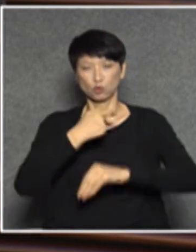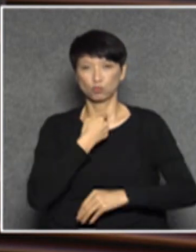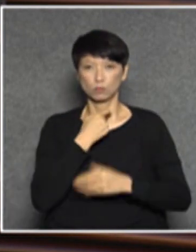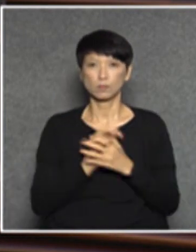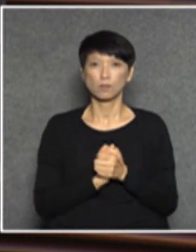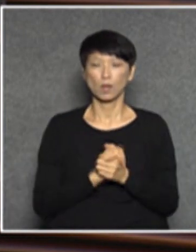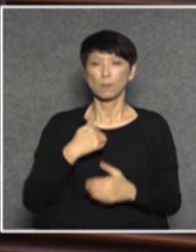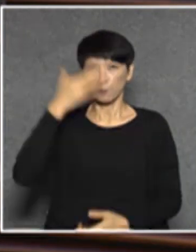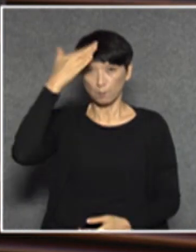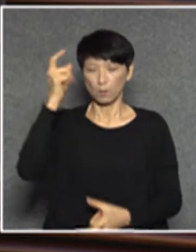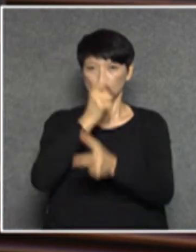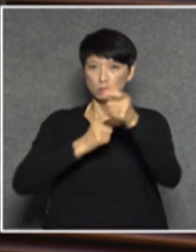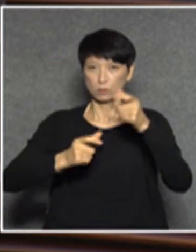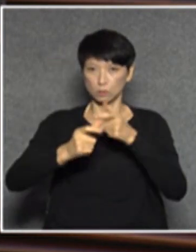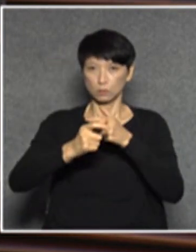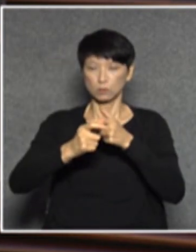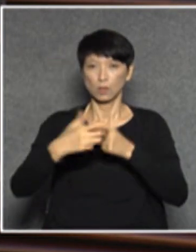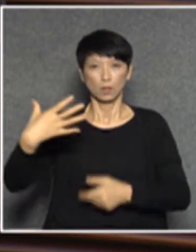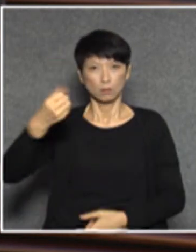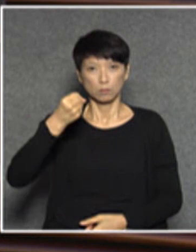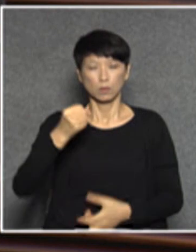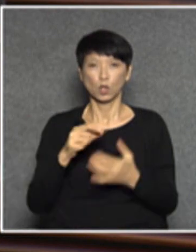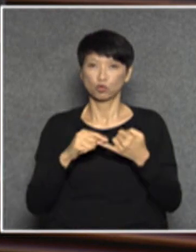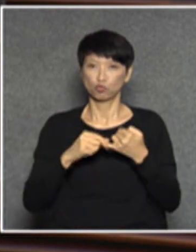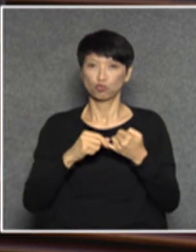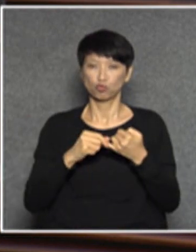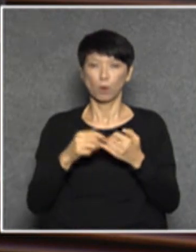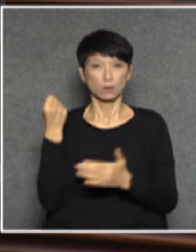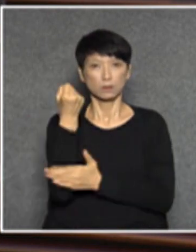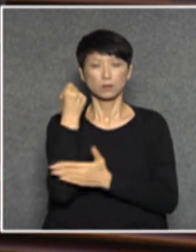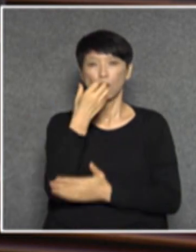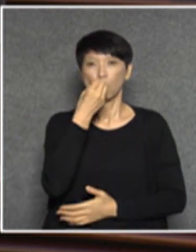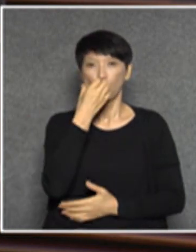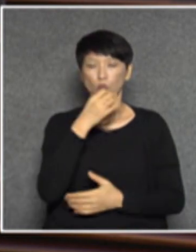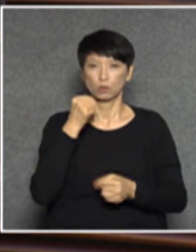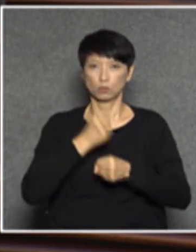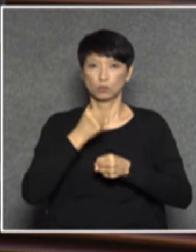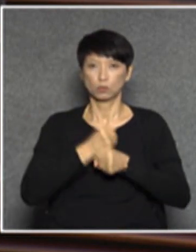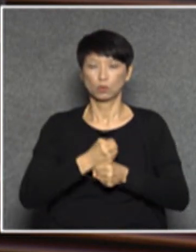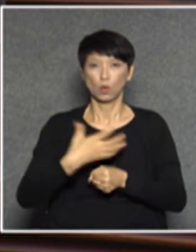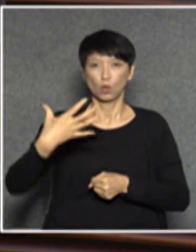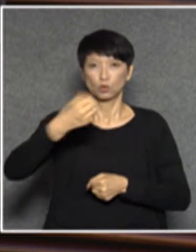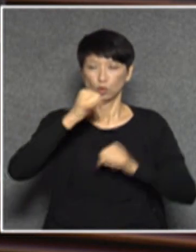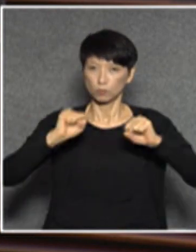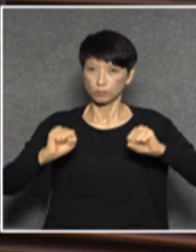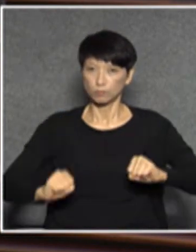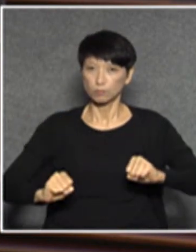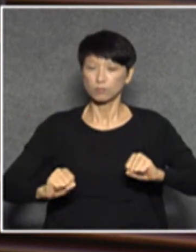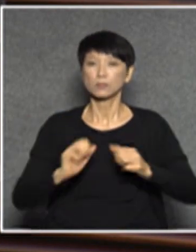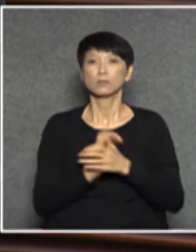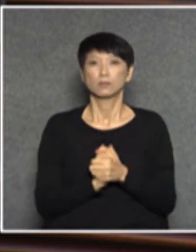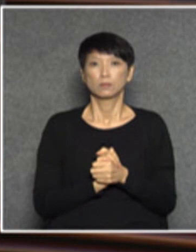解到就財政司初步都有反映到將爭取香港作為一個總部的其中一部分。 請提出你問題。 我想